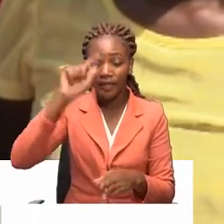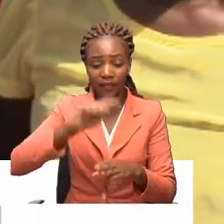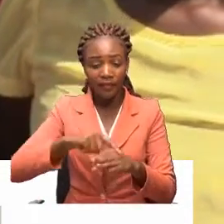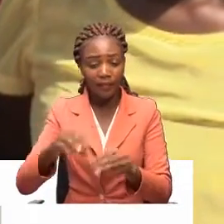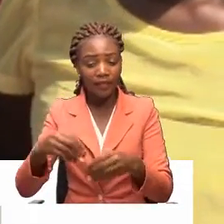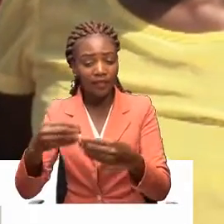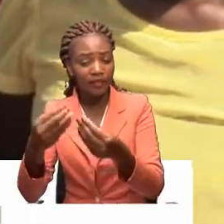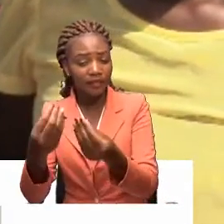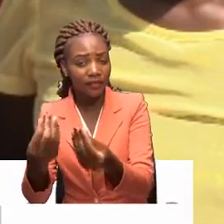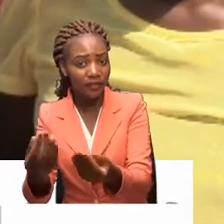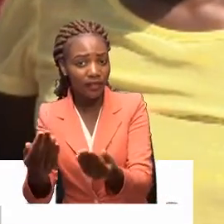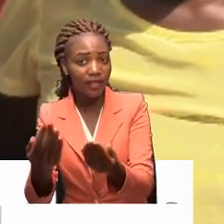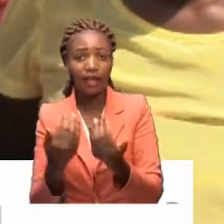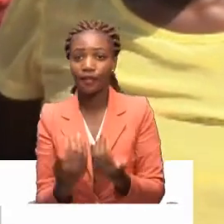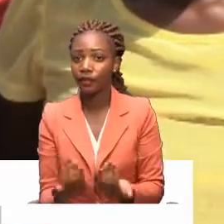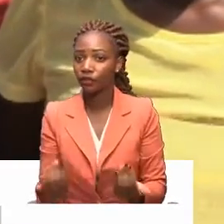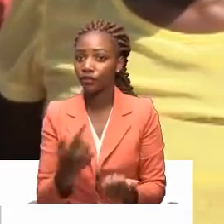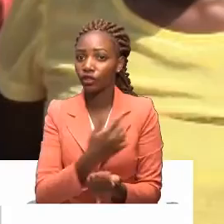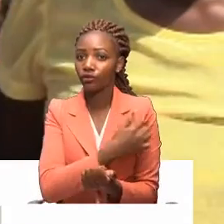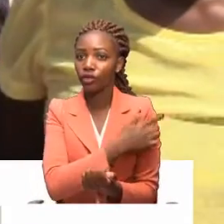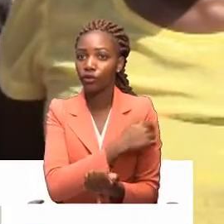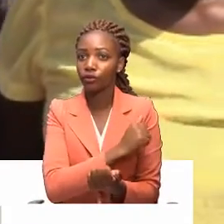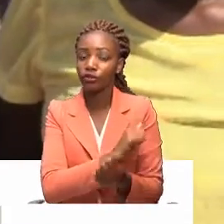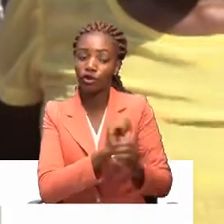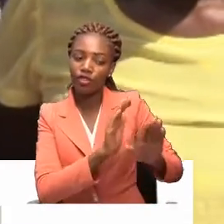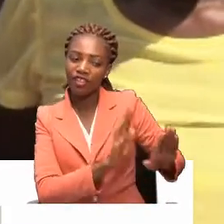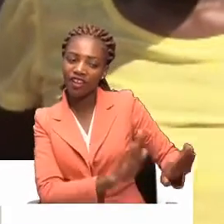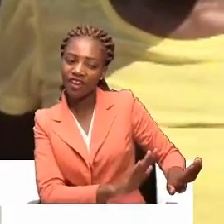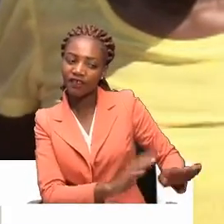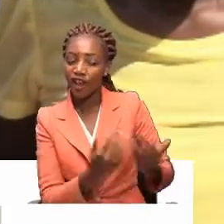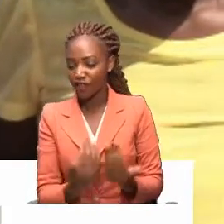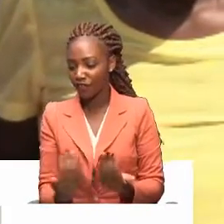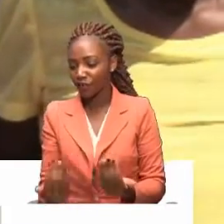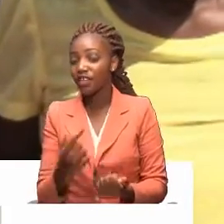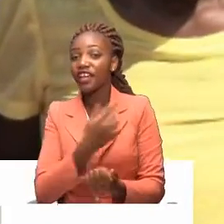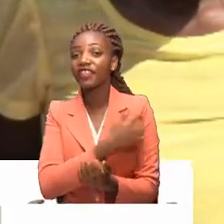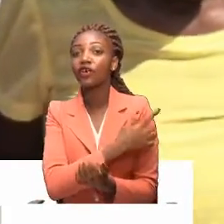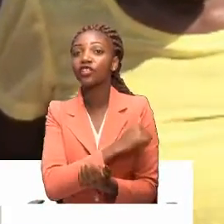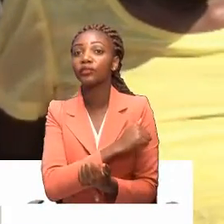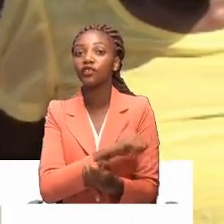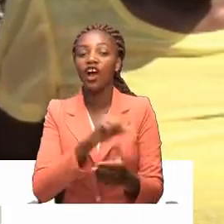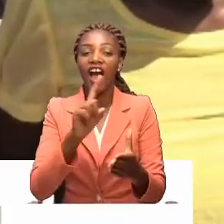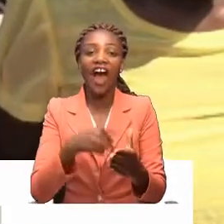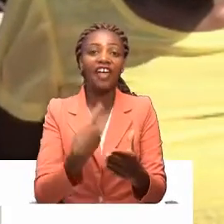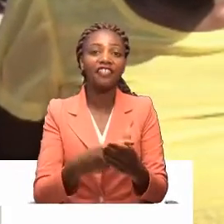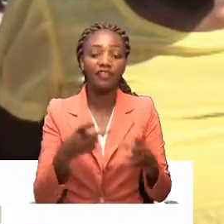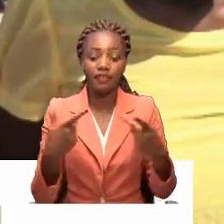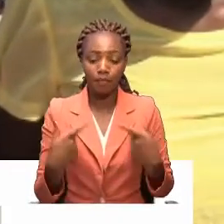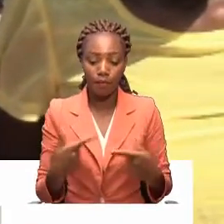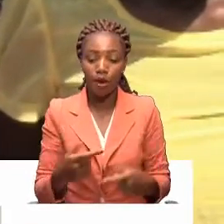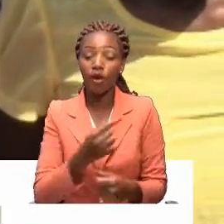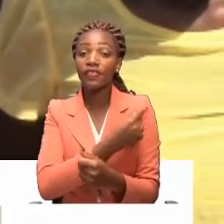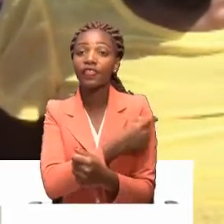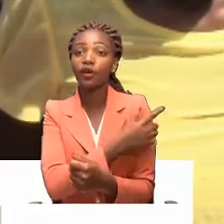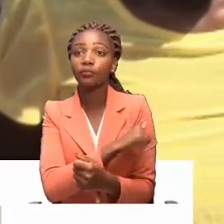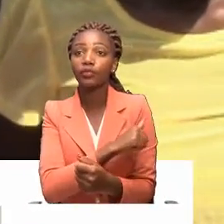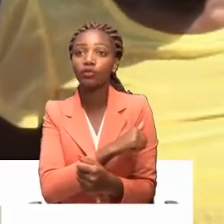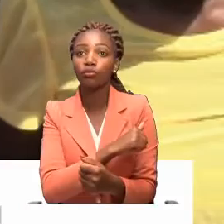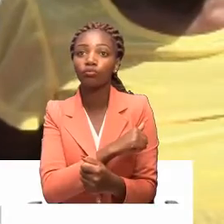hospitali, wanaenda wanawaacha pale kwa hospitali. Pia inawapea watu wa hospitali kazi ngumu sana,